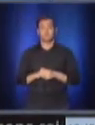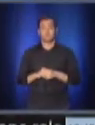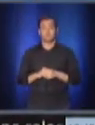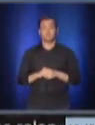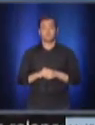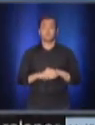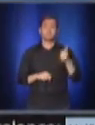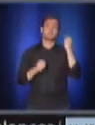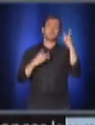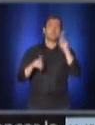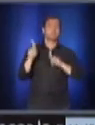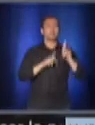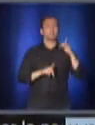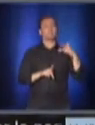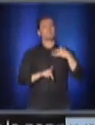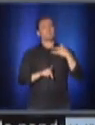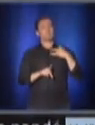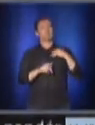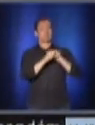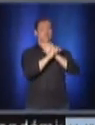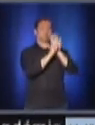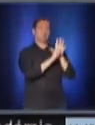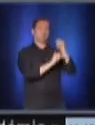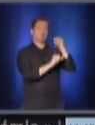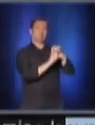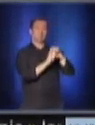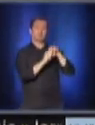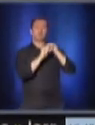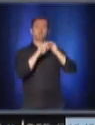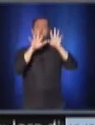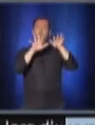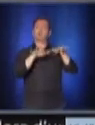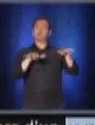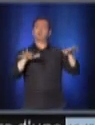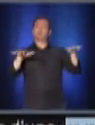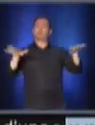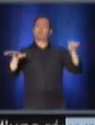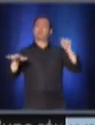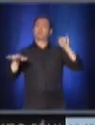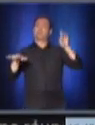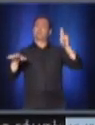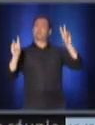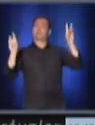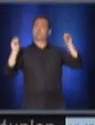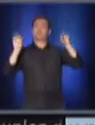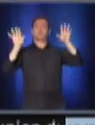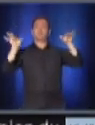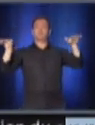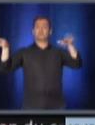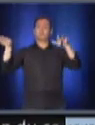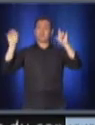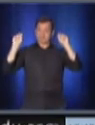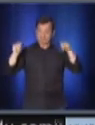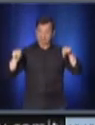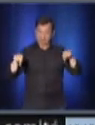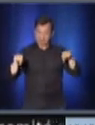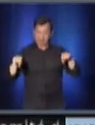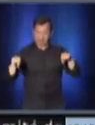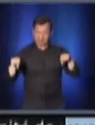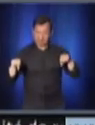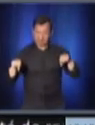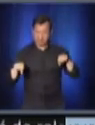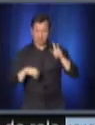et demandent à l'OMS de réviser ses recommandations. Quelle est votre position à vous? Réponse. Écoutez, il y a toujours